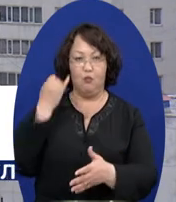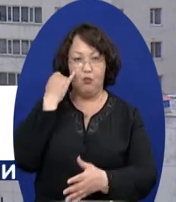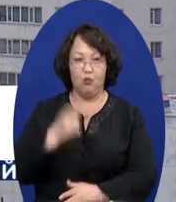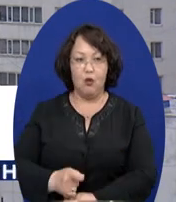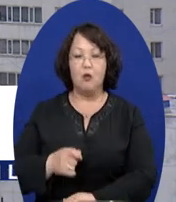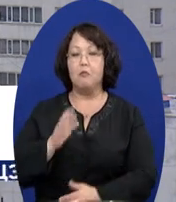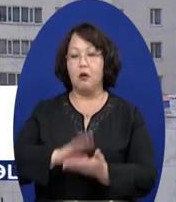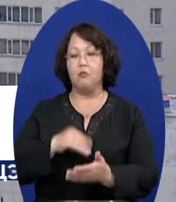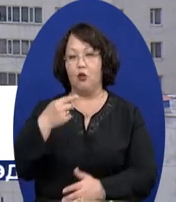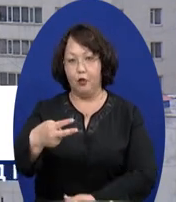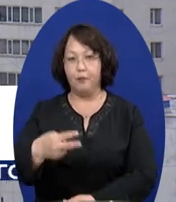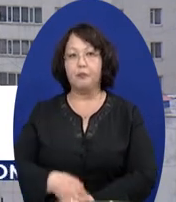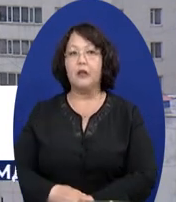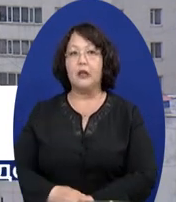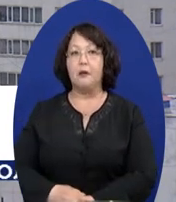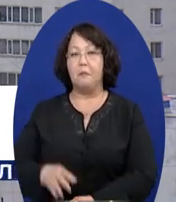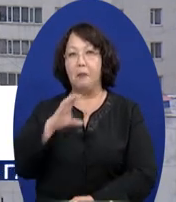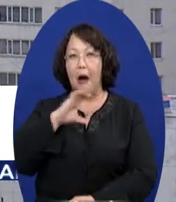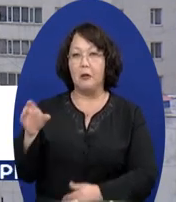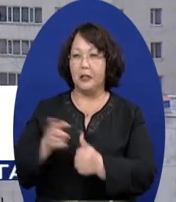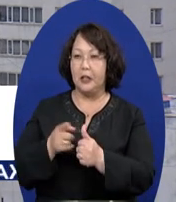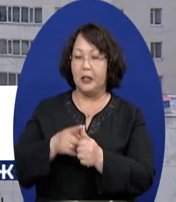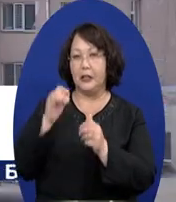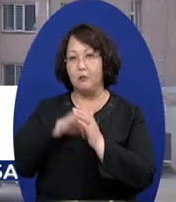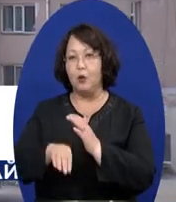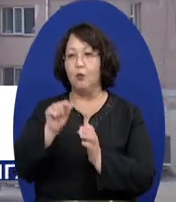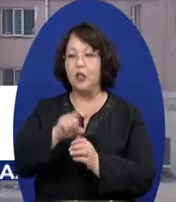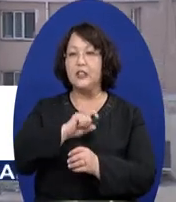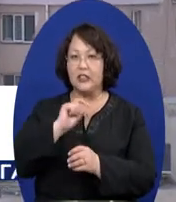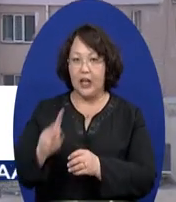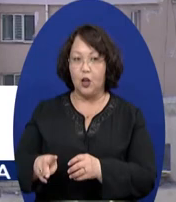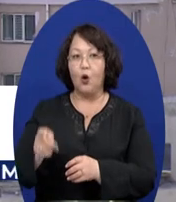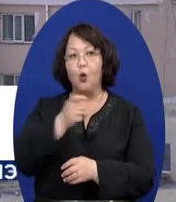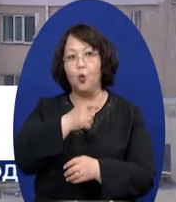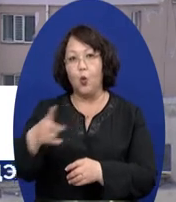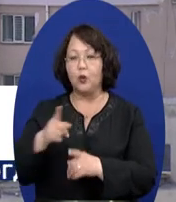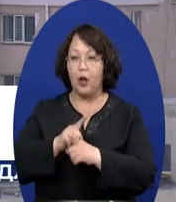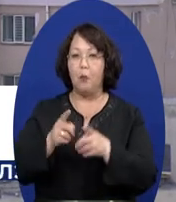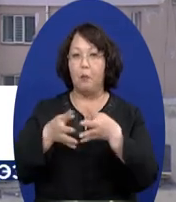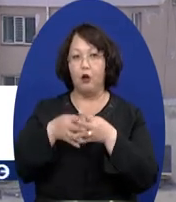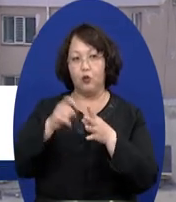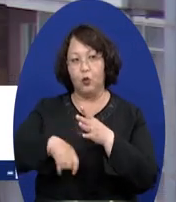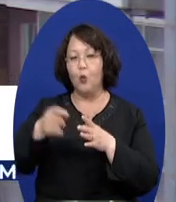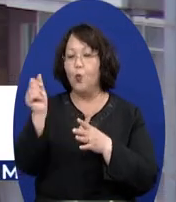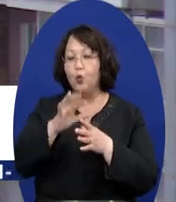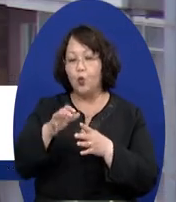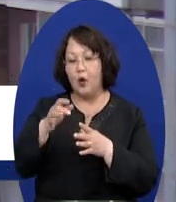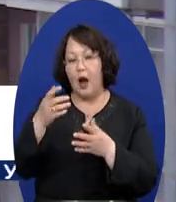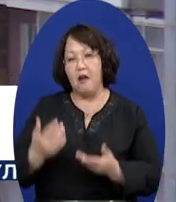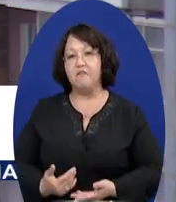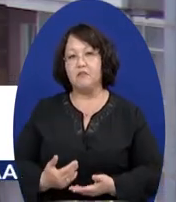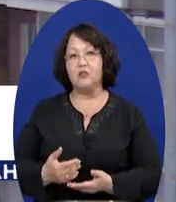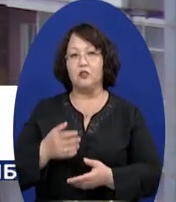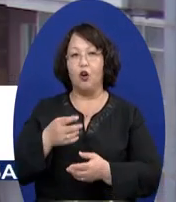бүхий байгууллагын цахим платформ ашиглан мөнгө зээлж хүнд нь байранд үнгүй суулгана гэх зар байршуулж 2018-аас 2020